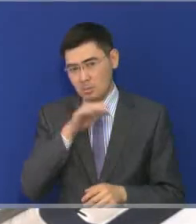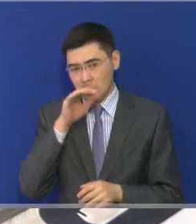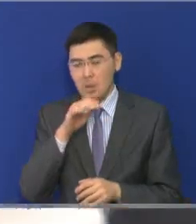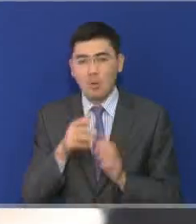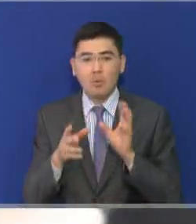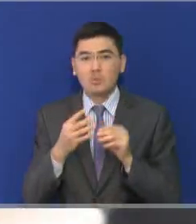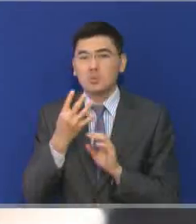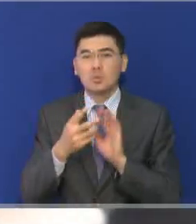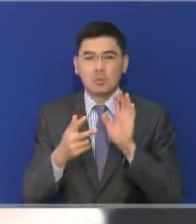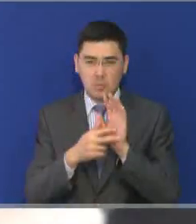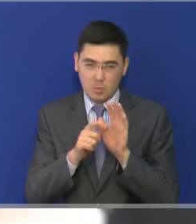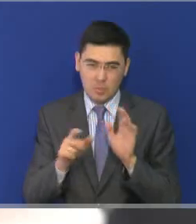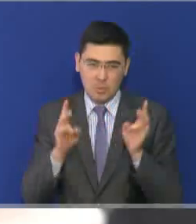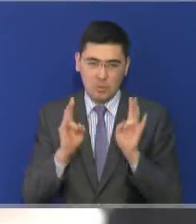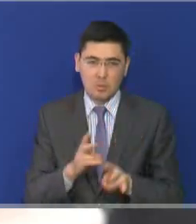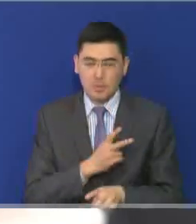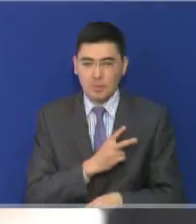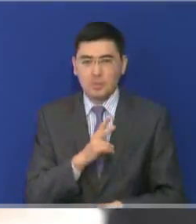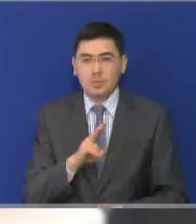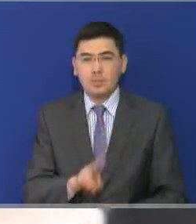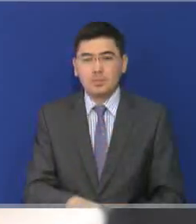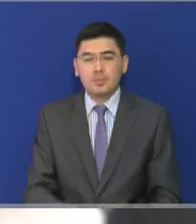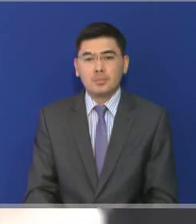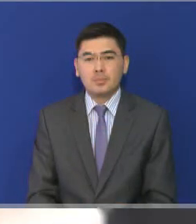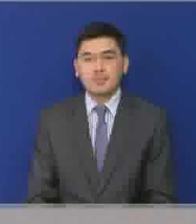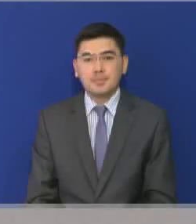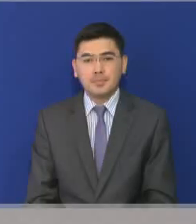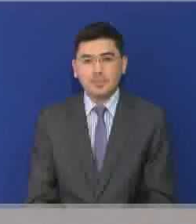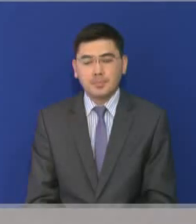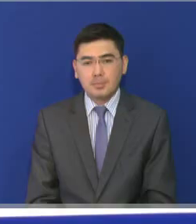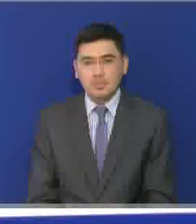48 адам зардап шеккен. Гүлназ Қаукен, Сәуле Байғалиева, Семей телеарнасы.